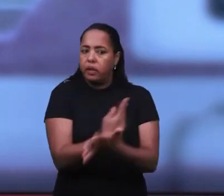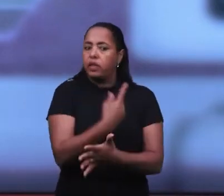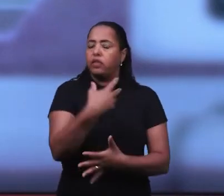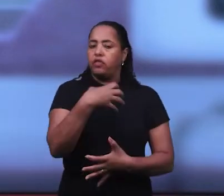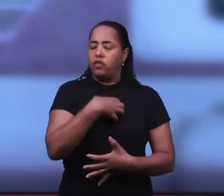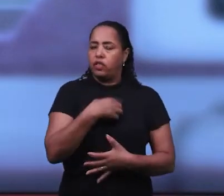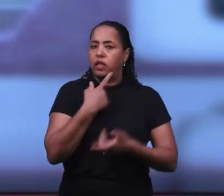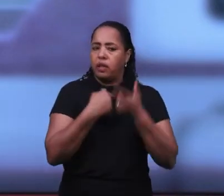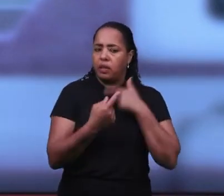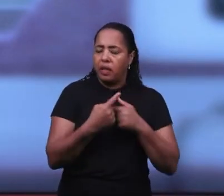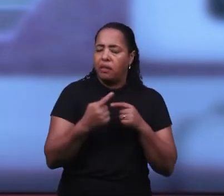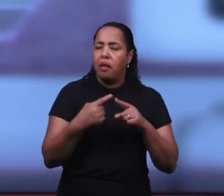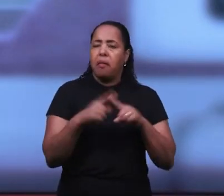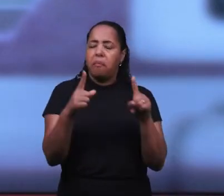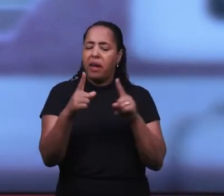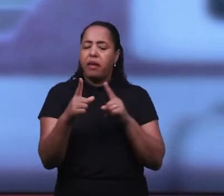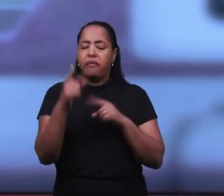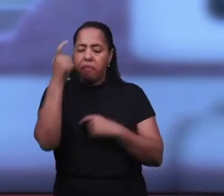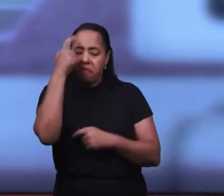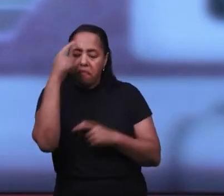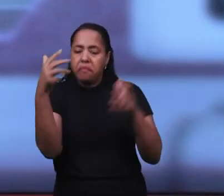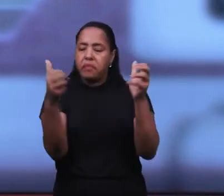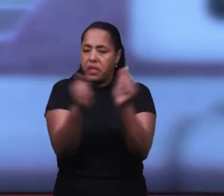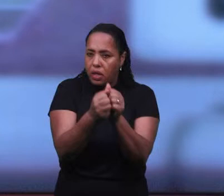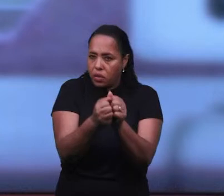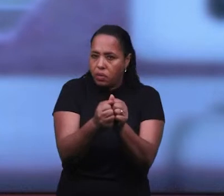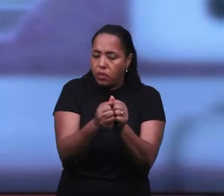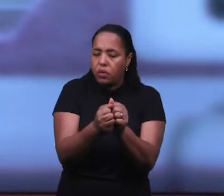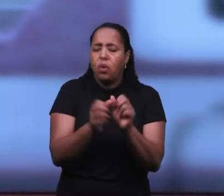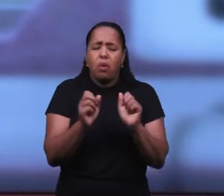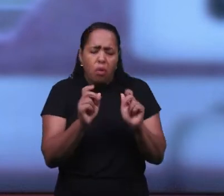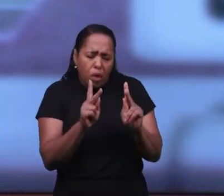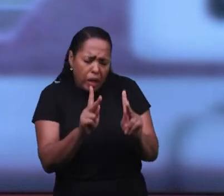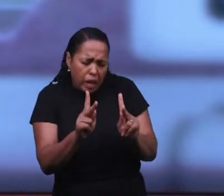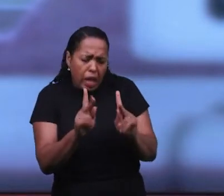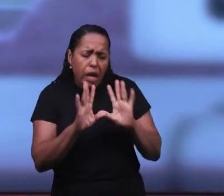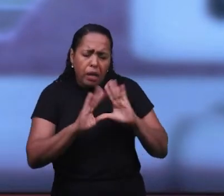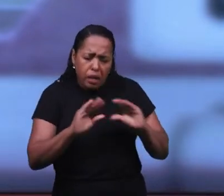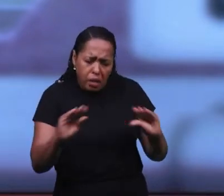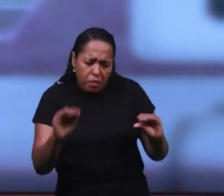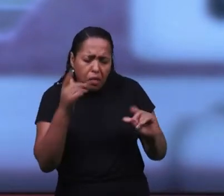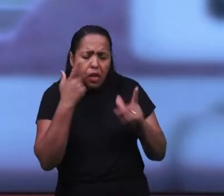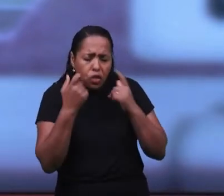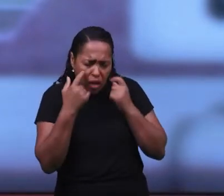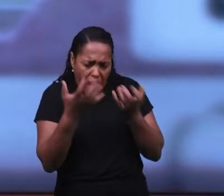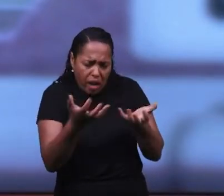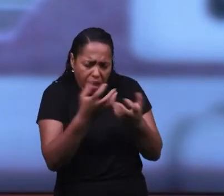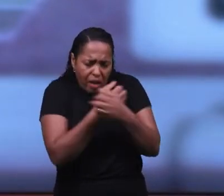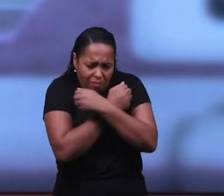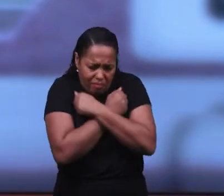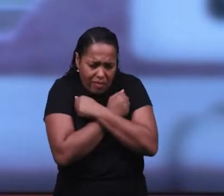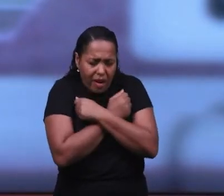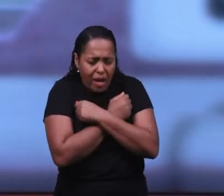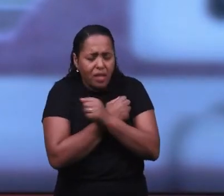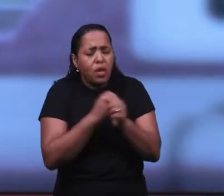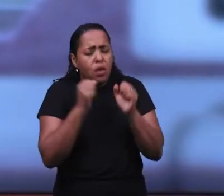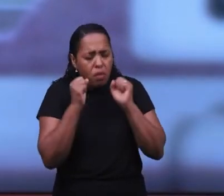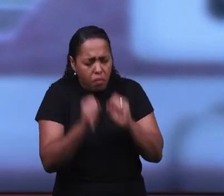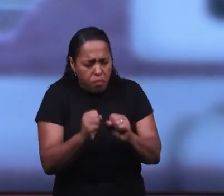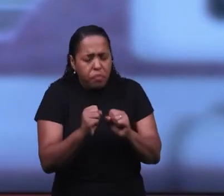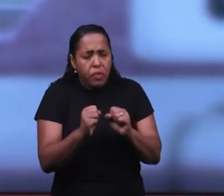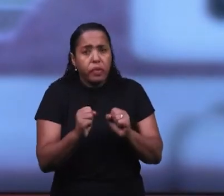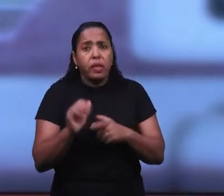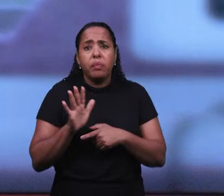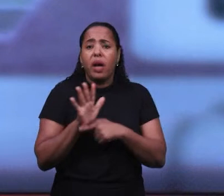comme nous aimerions, mais on va penser un plan ensemble. Et, donc, on peut l'embrasser, on